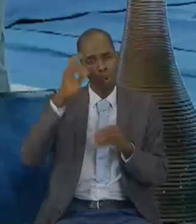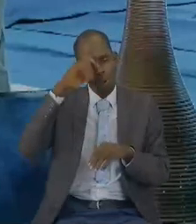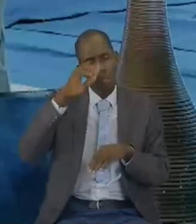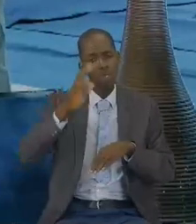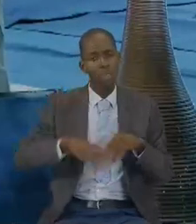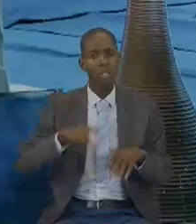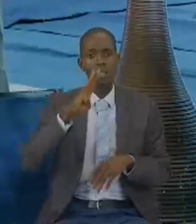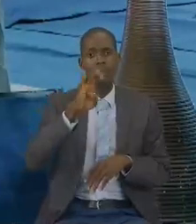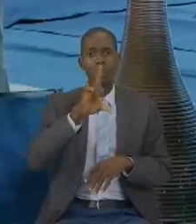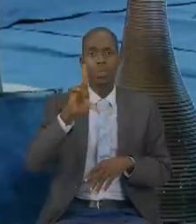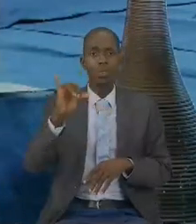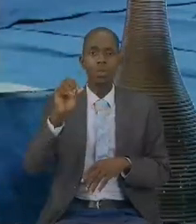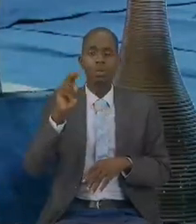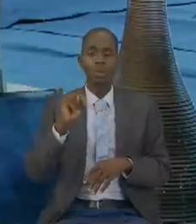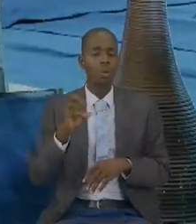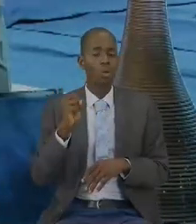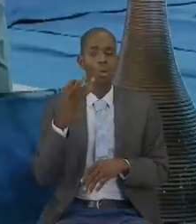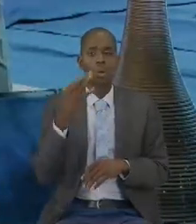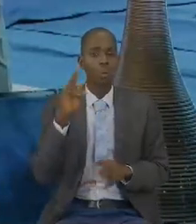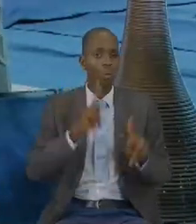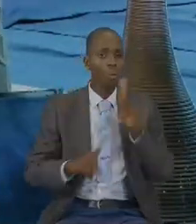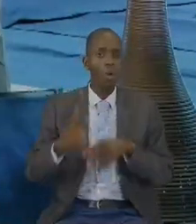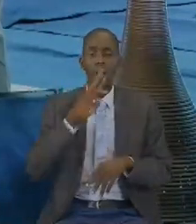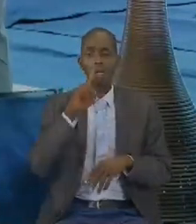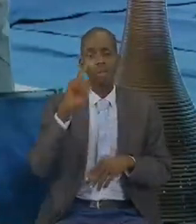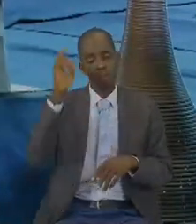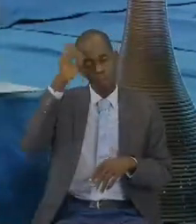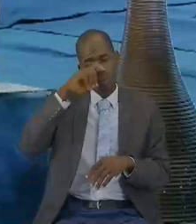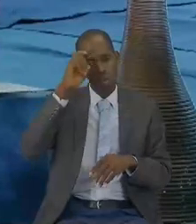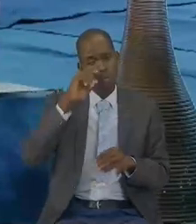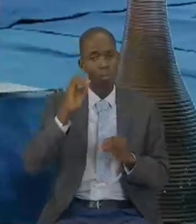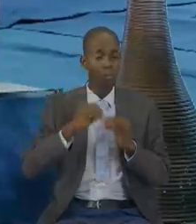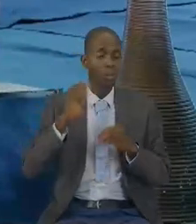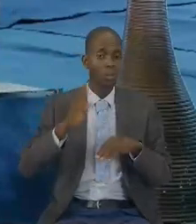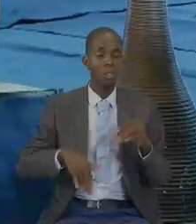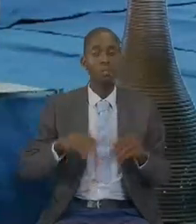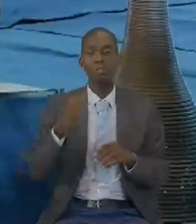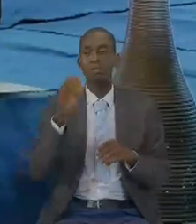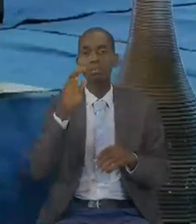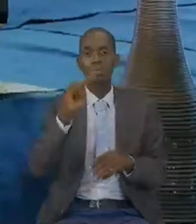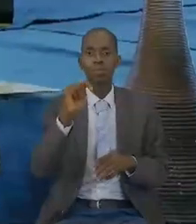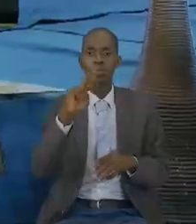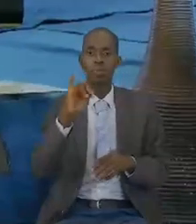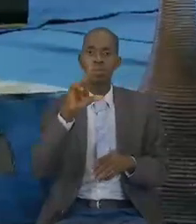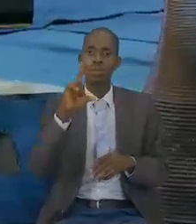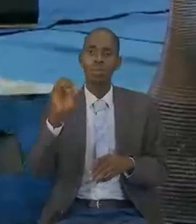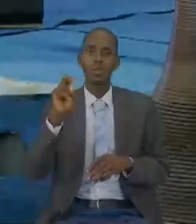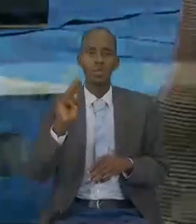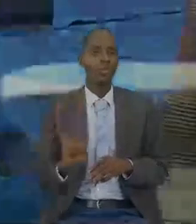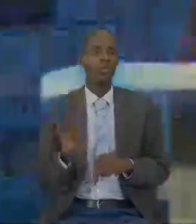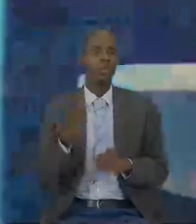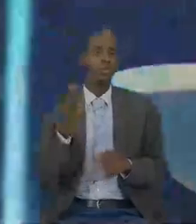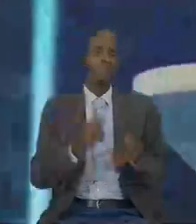milliards de personnes? Est plus sage que des multitudes de milliards de personnes? Est plus sage? Qu'est-ce que tu as